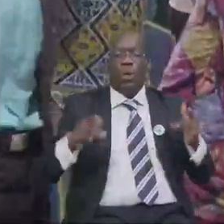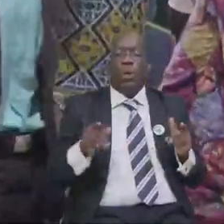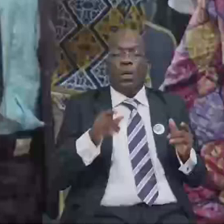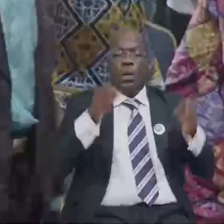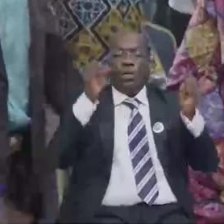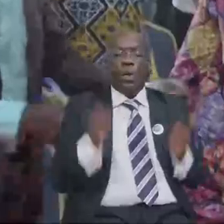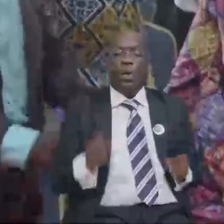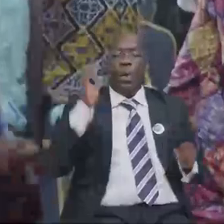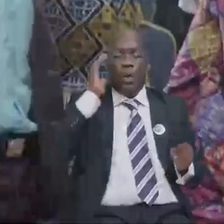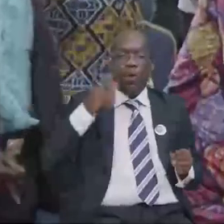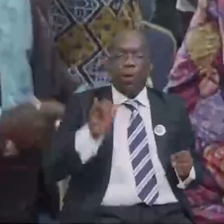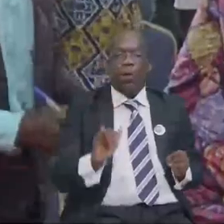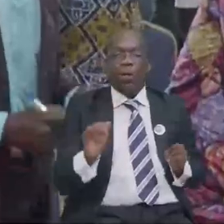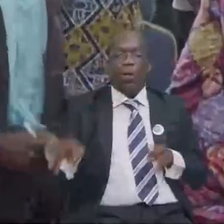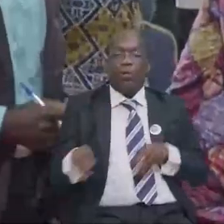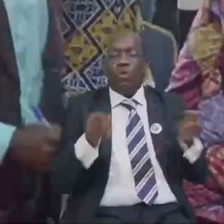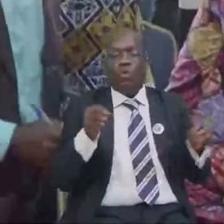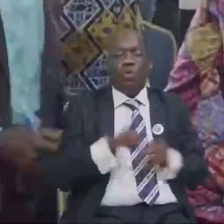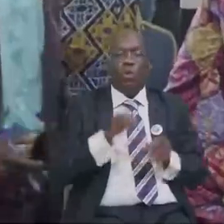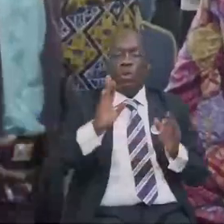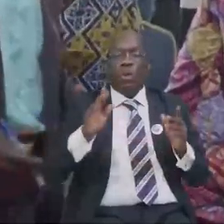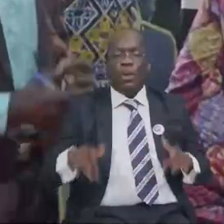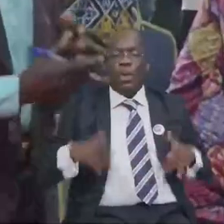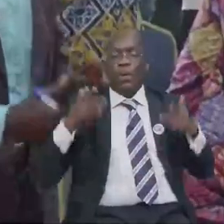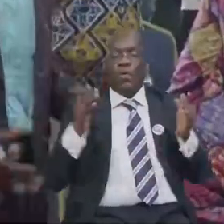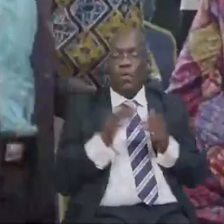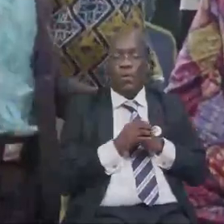Le Seigneur agira par sa puissance dans ta vie.